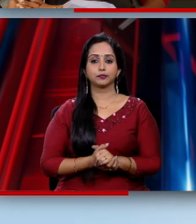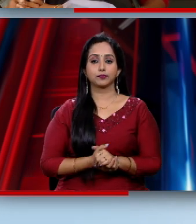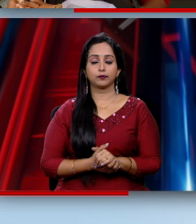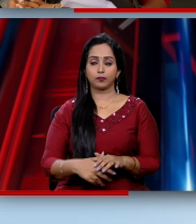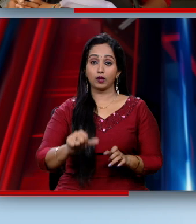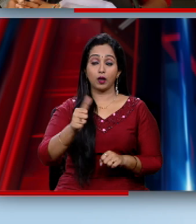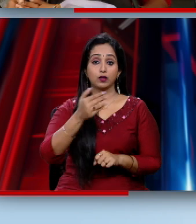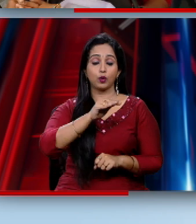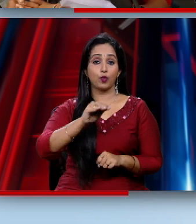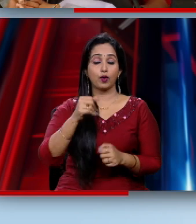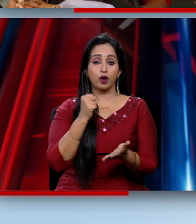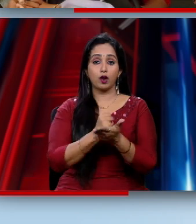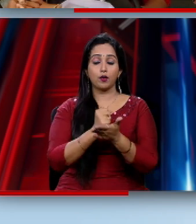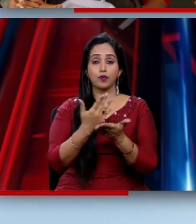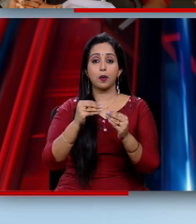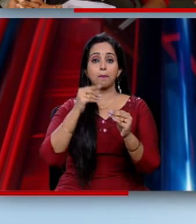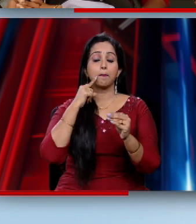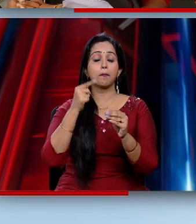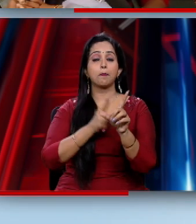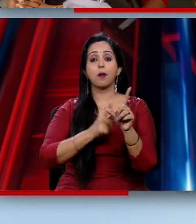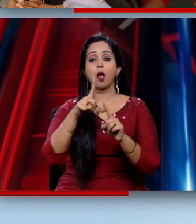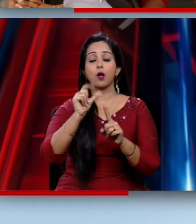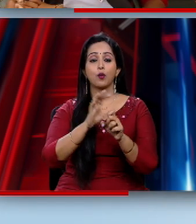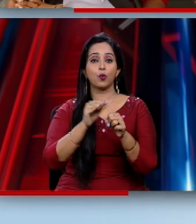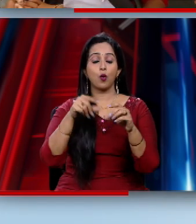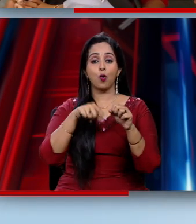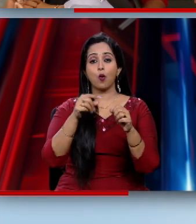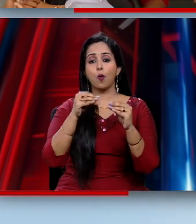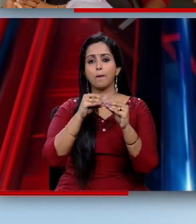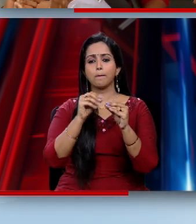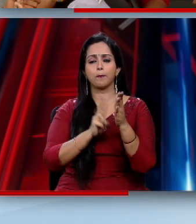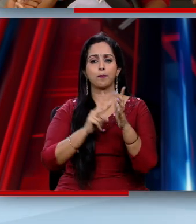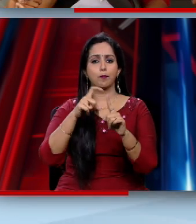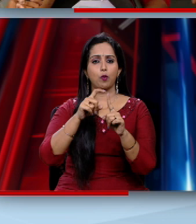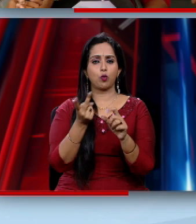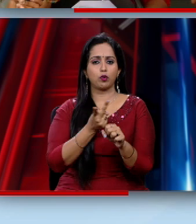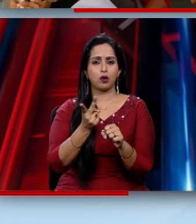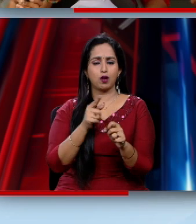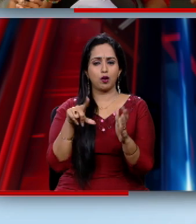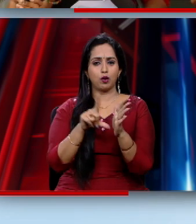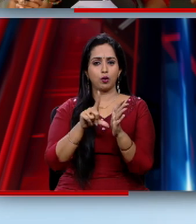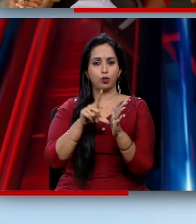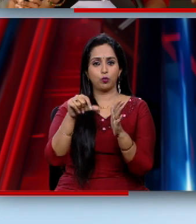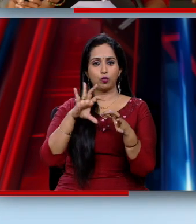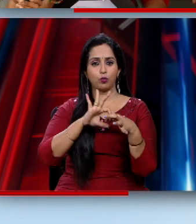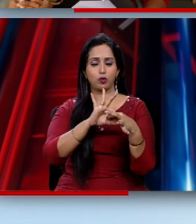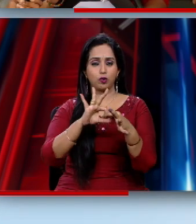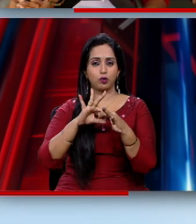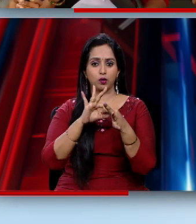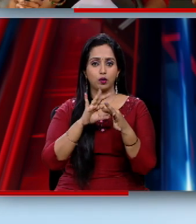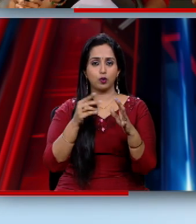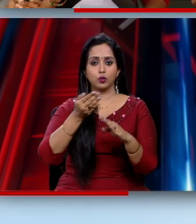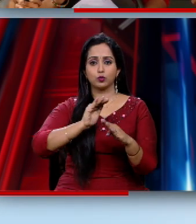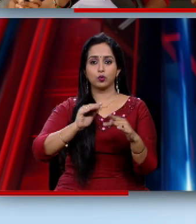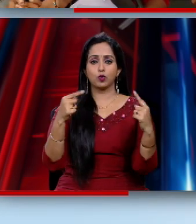കുട്ടികൾ ആവശ്യപ്പെട്ടിട്ടുള്ളത് ബൈലോയിലെയും ബോണ്ടിലെയും ചില വ്യവസ്ഥകൾ വിദ്യാർത്ഥി വിരുദ്ധമാണ്